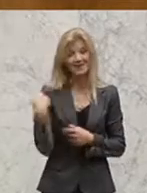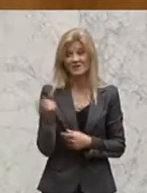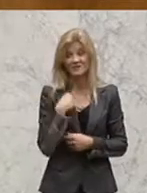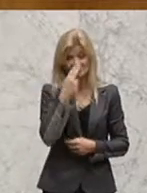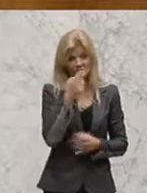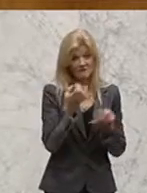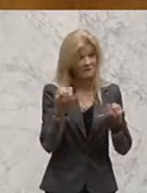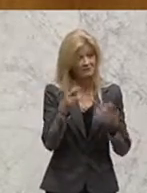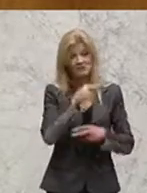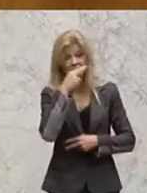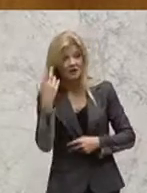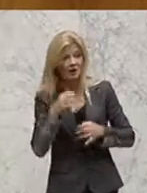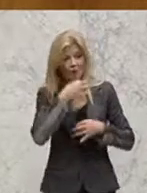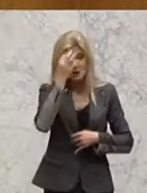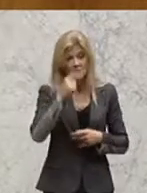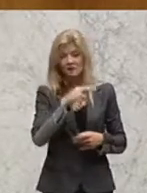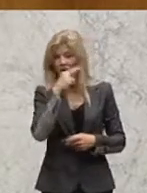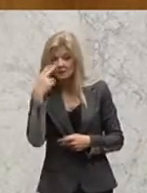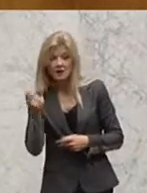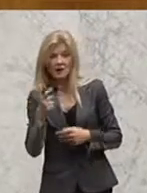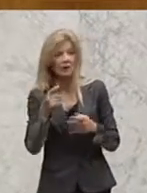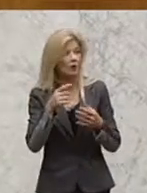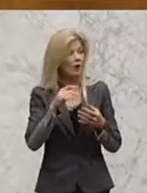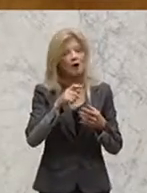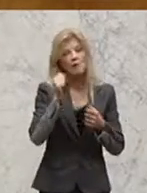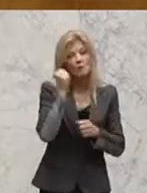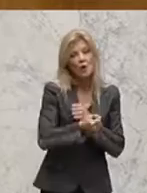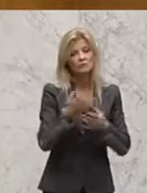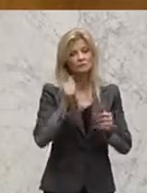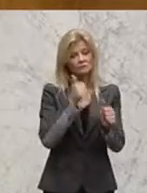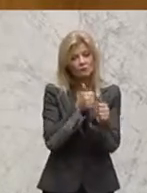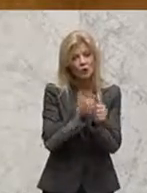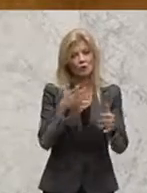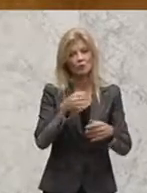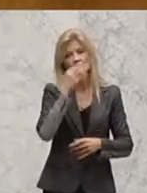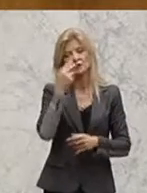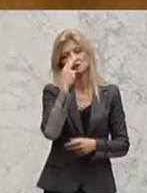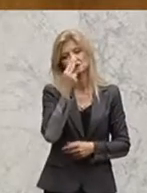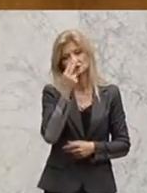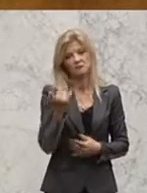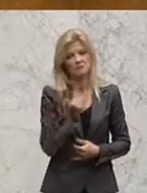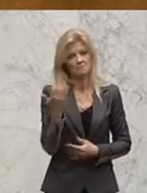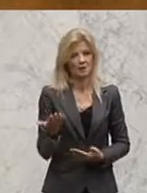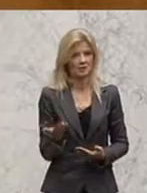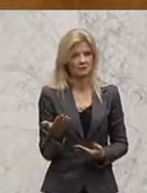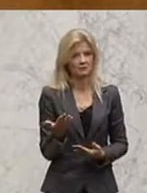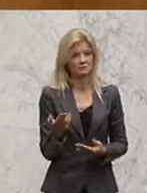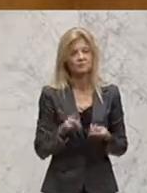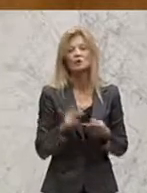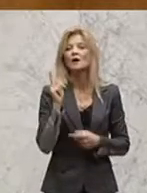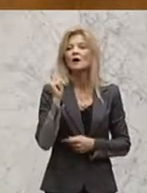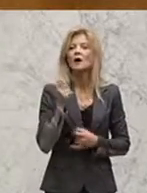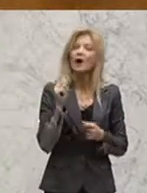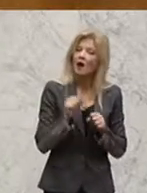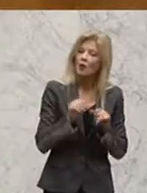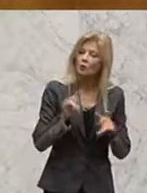Bilder des Mordens und Bilder der Verfolgung. Und die Bedrohungen, die von den Terroristen